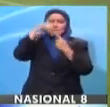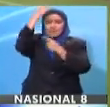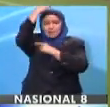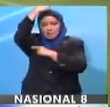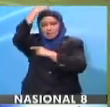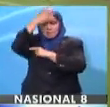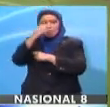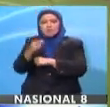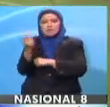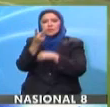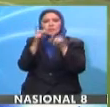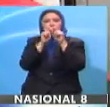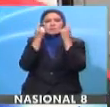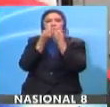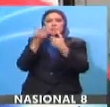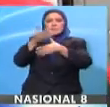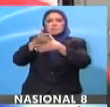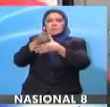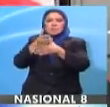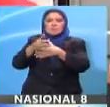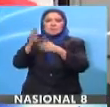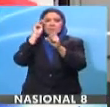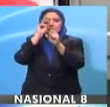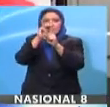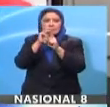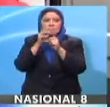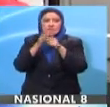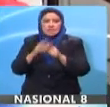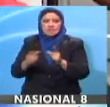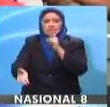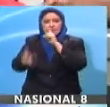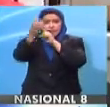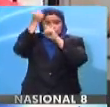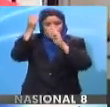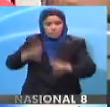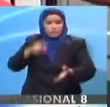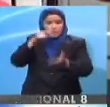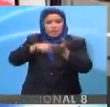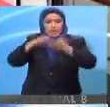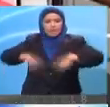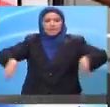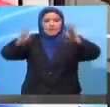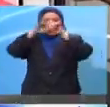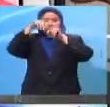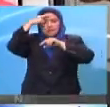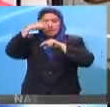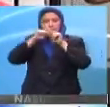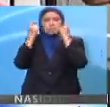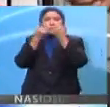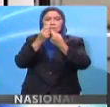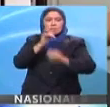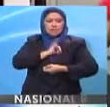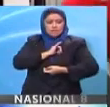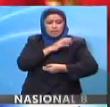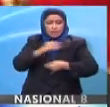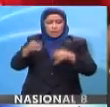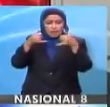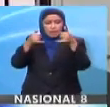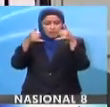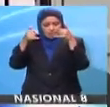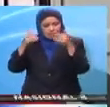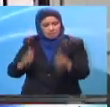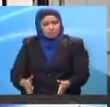berkongsi Mata kemenangan ini penting untuk kepada te saya dengan pemain-pemain